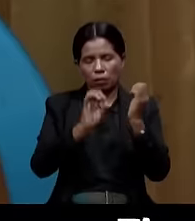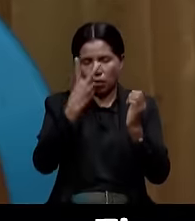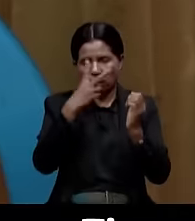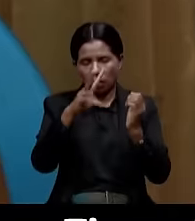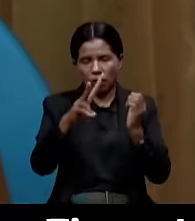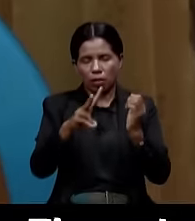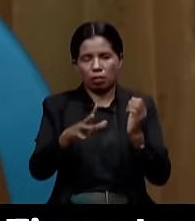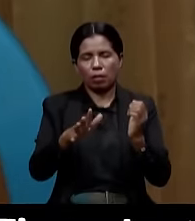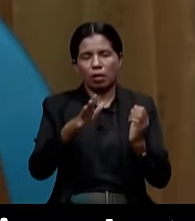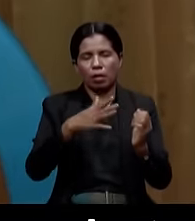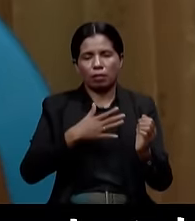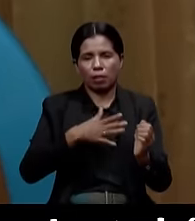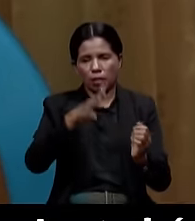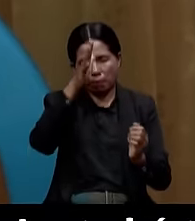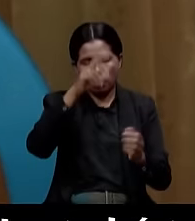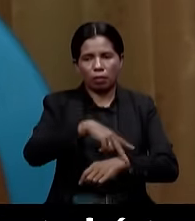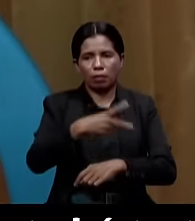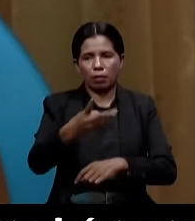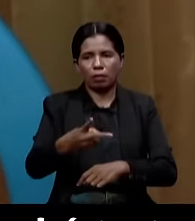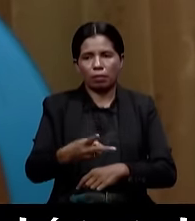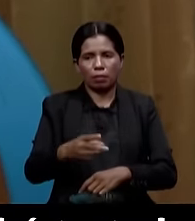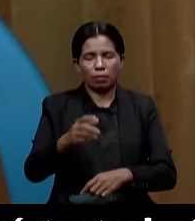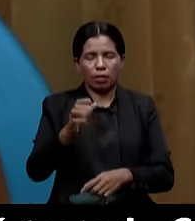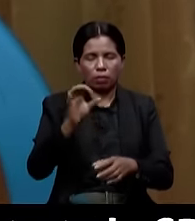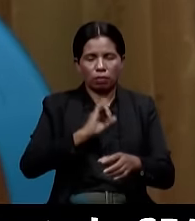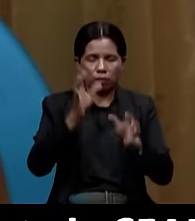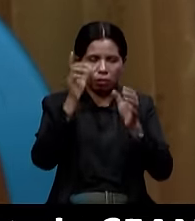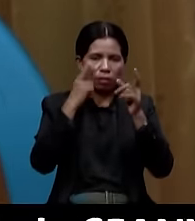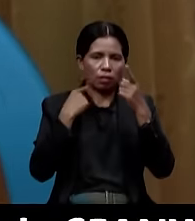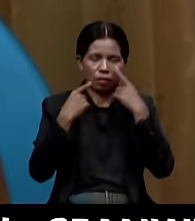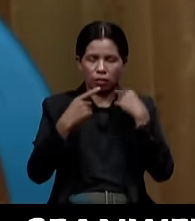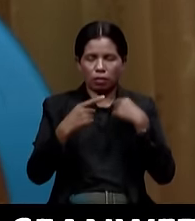makawalai tanis nemet jeda kuak jahau.